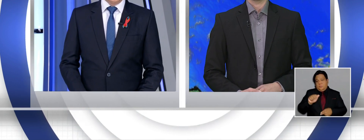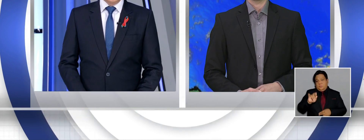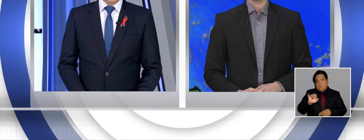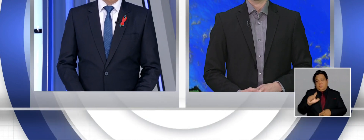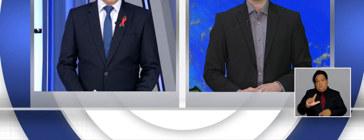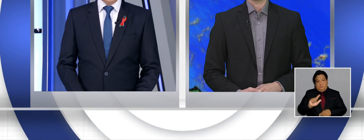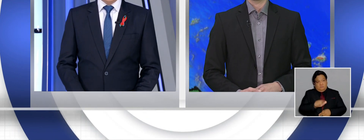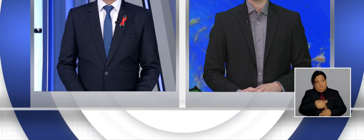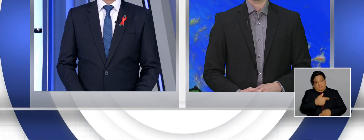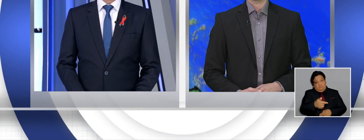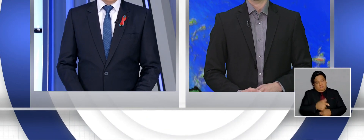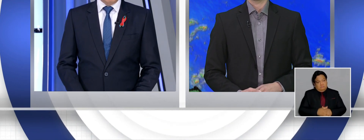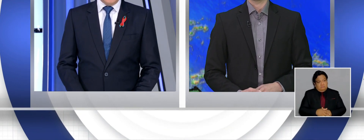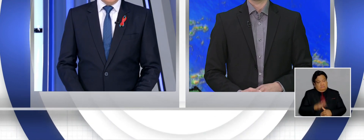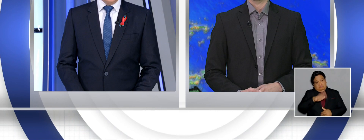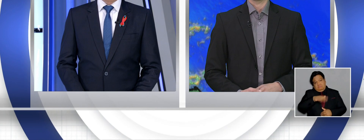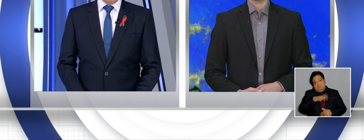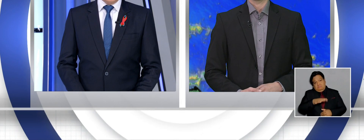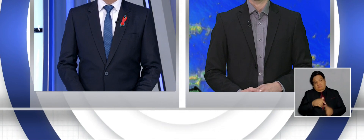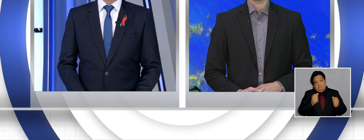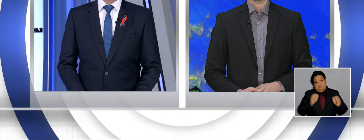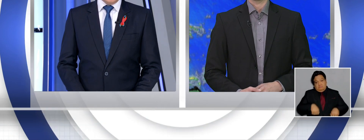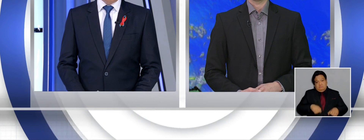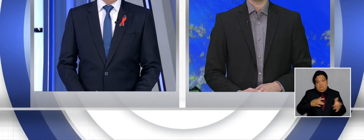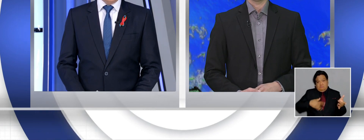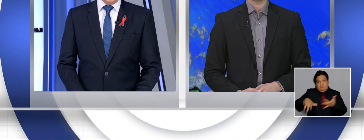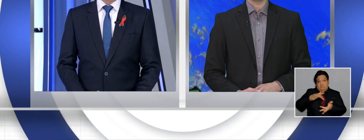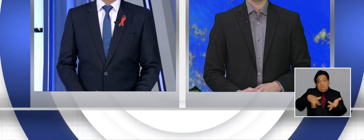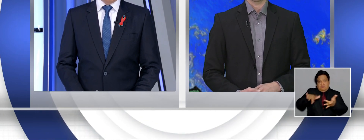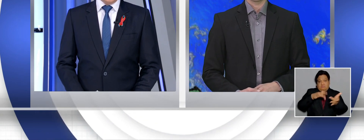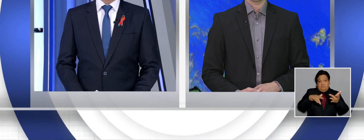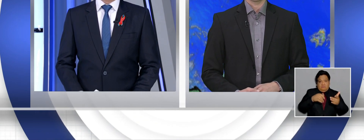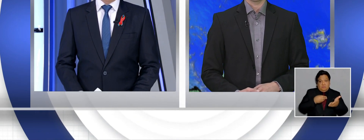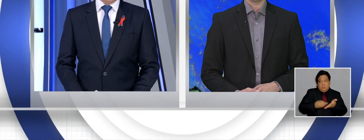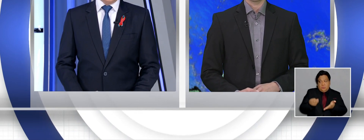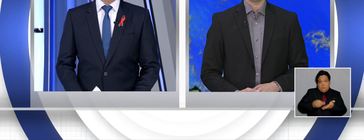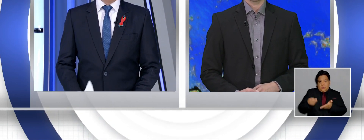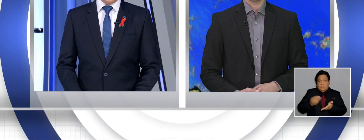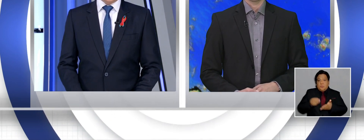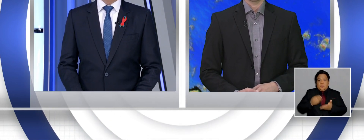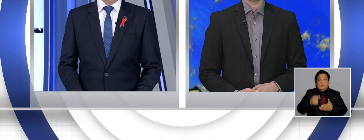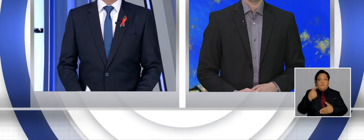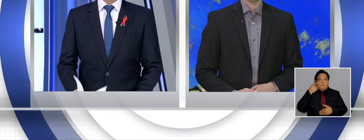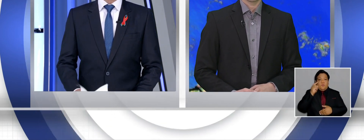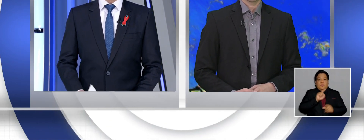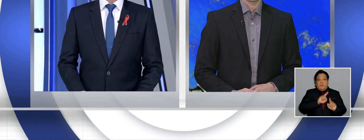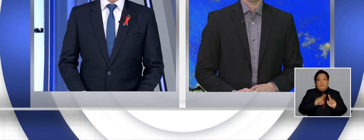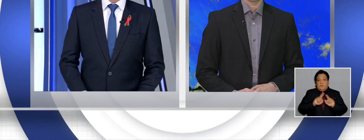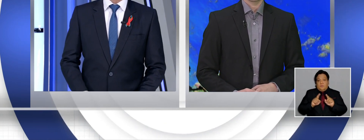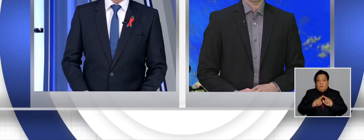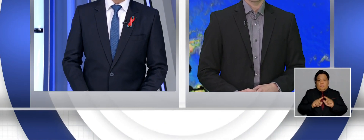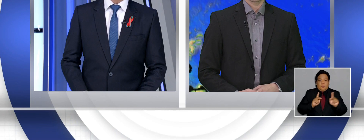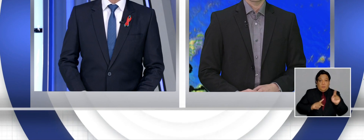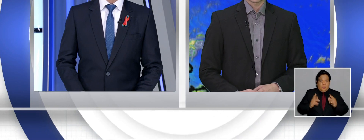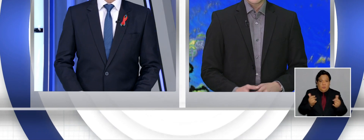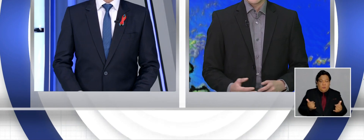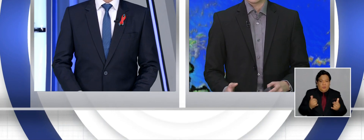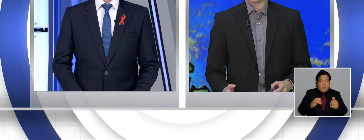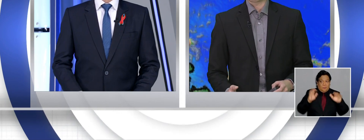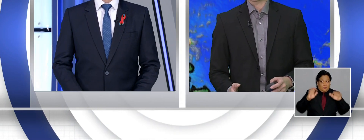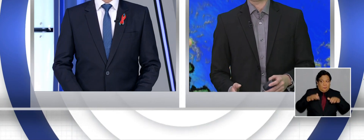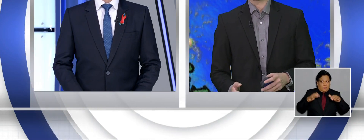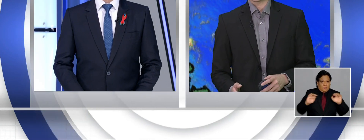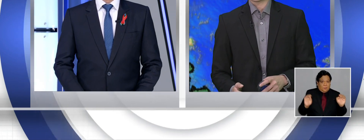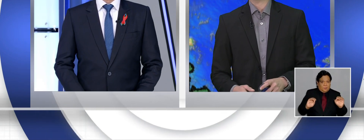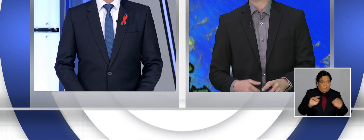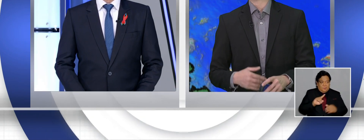Ariel, makakapamasyal ba at makakapag-shopping ang ating mga kapamilya ngayong weekend lang hindi nababasa? Henry,